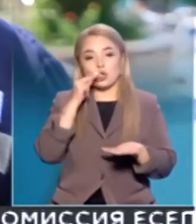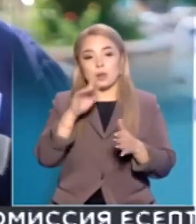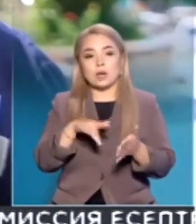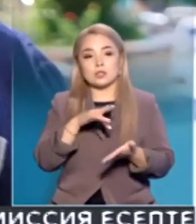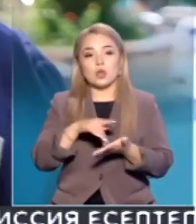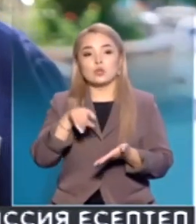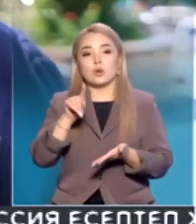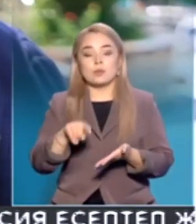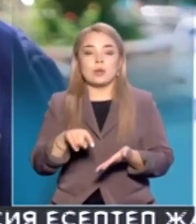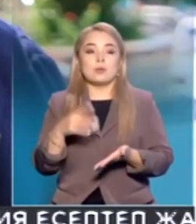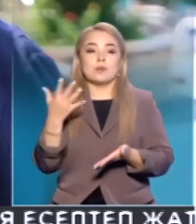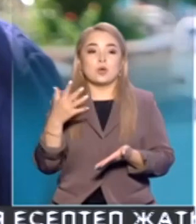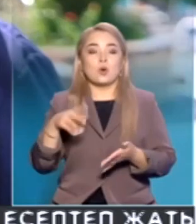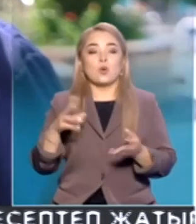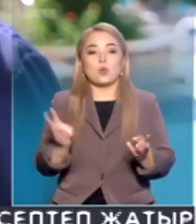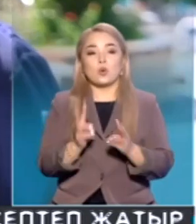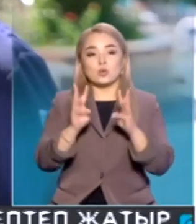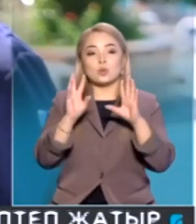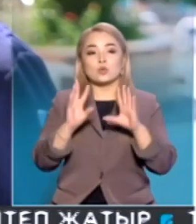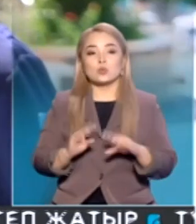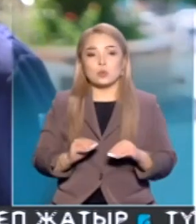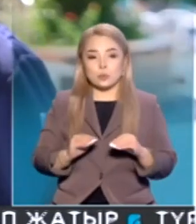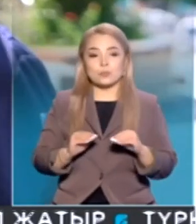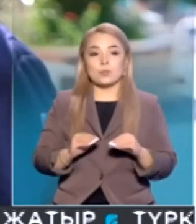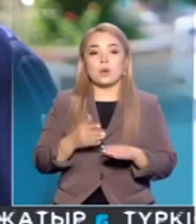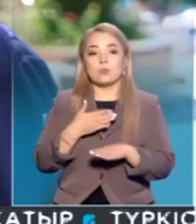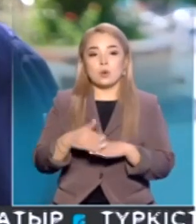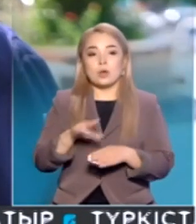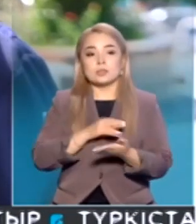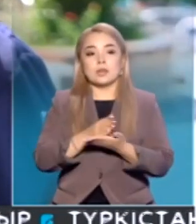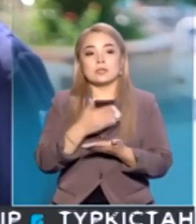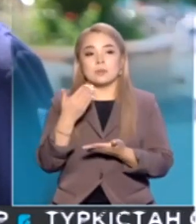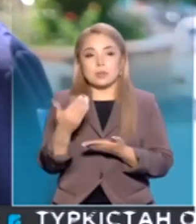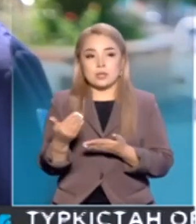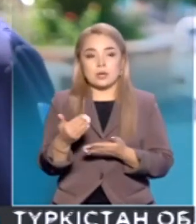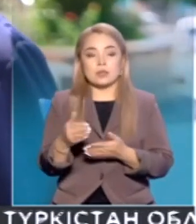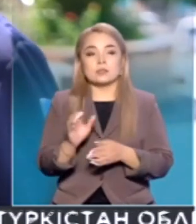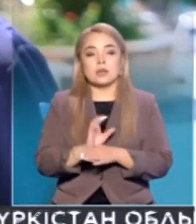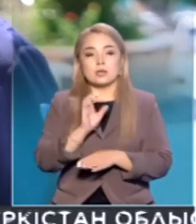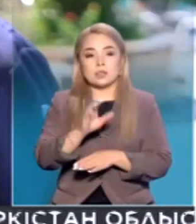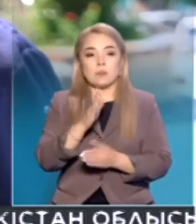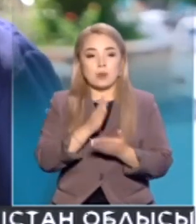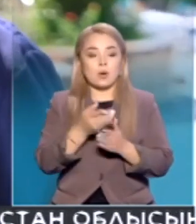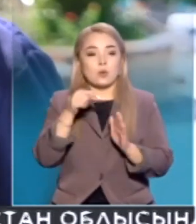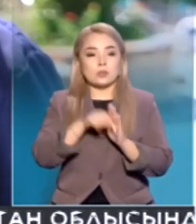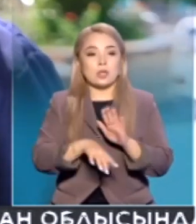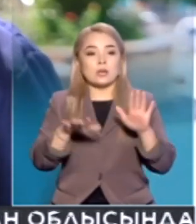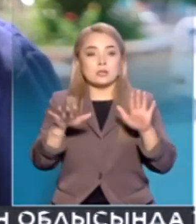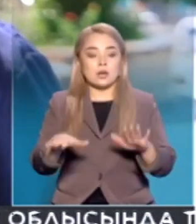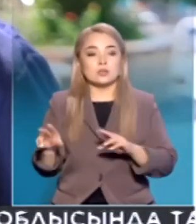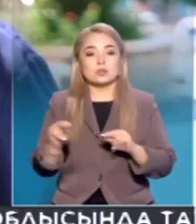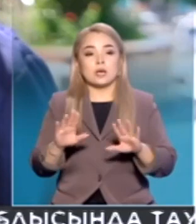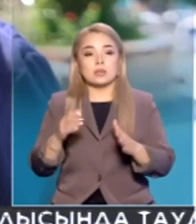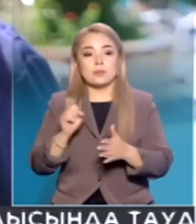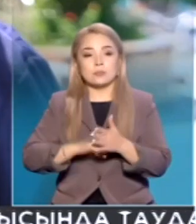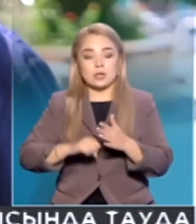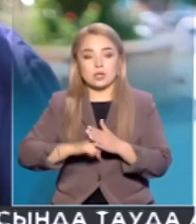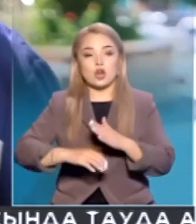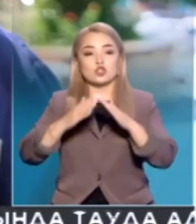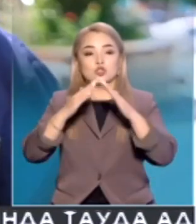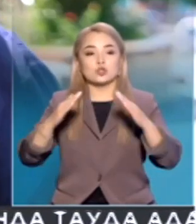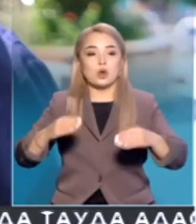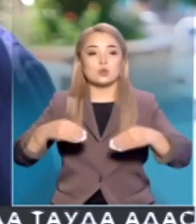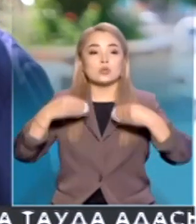қаласындағы номер 5-ші өрт сөндіру бөлімінің қызметкерлері жіберілді. Сол жерде оқиға орнында жаңағы ұшқан